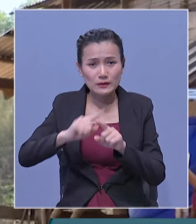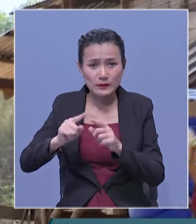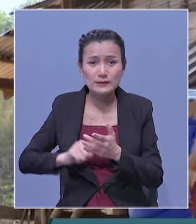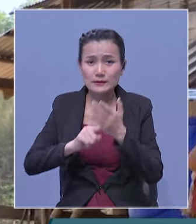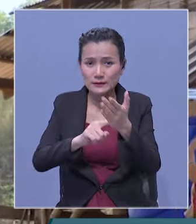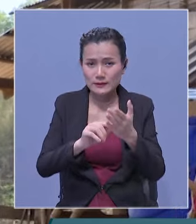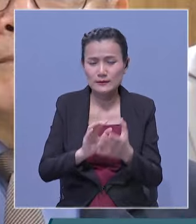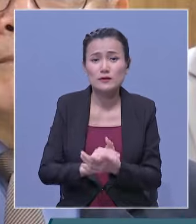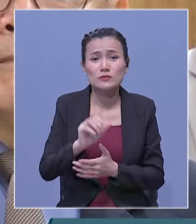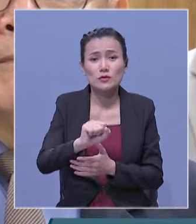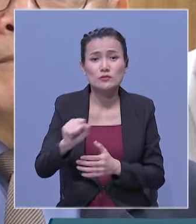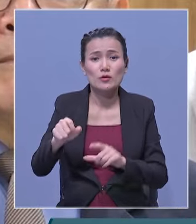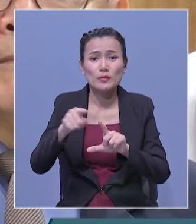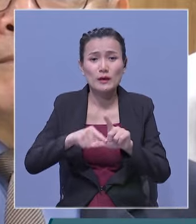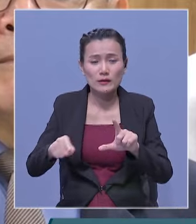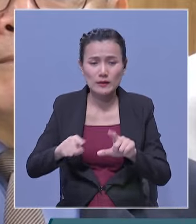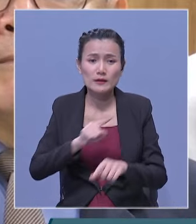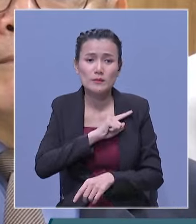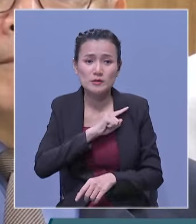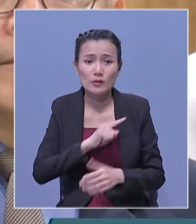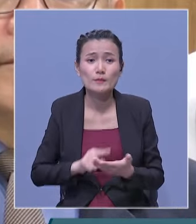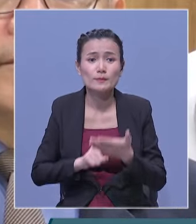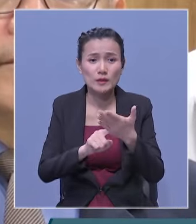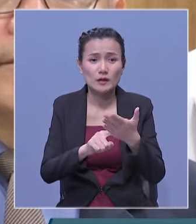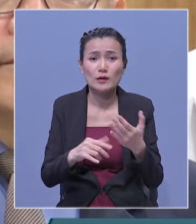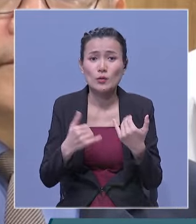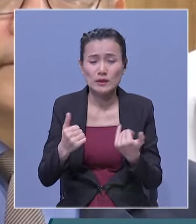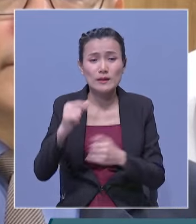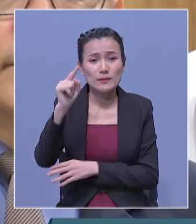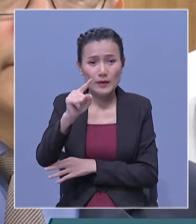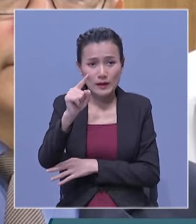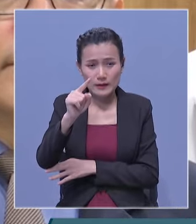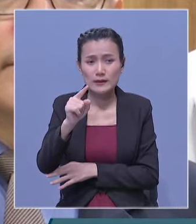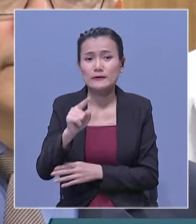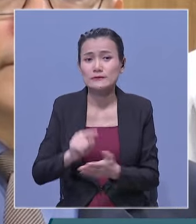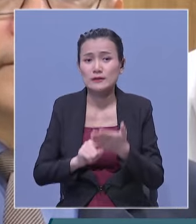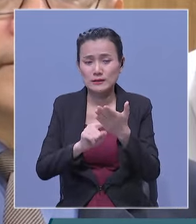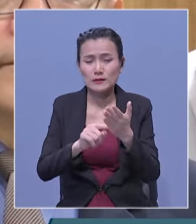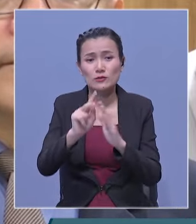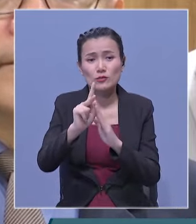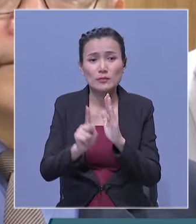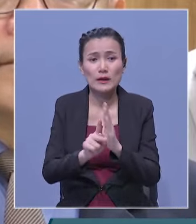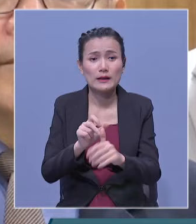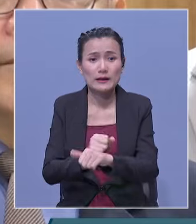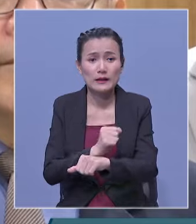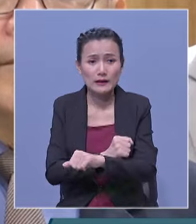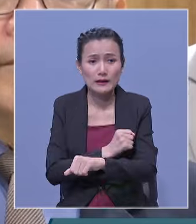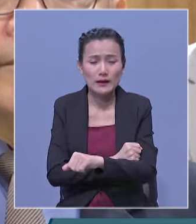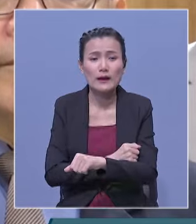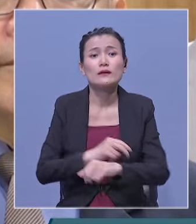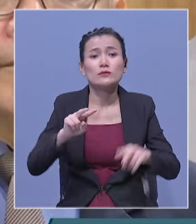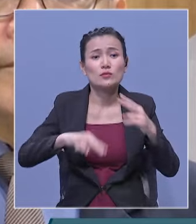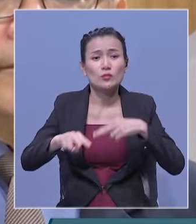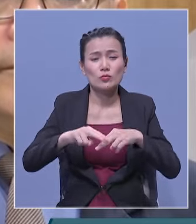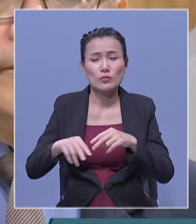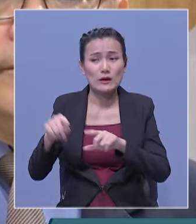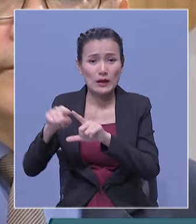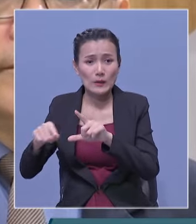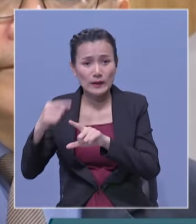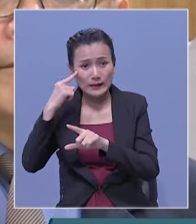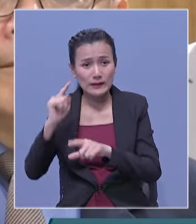องส.ส.พรรคก้าวไกลซึ่งคาดว่าจะเสนอได้ในช่วงบ่ายค่ะโดยกฎหมายควบคุมแรงงานฉบับก้าวไกลนะคะก็เป็นการ